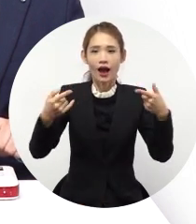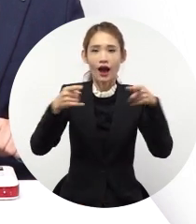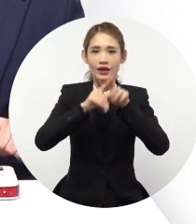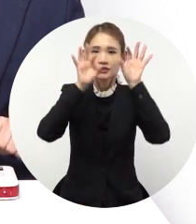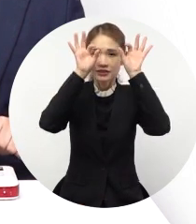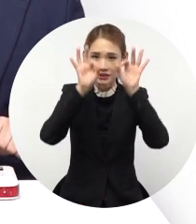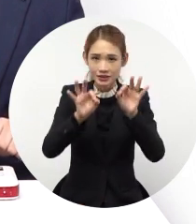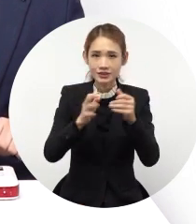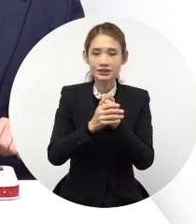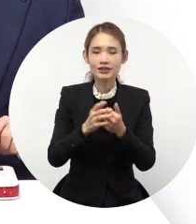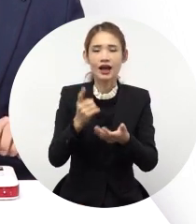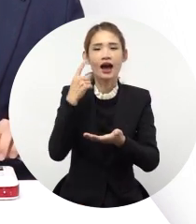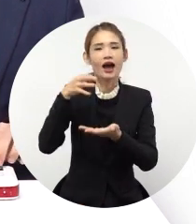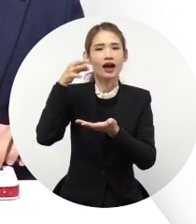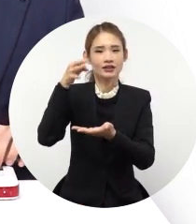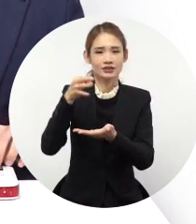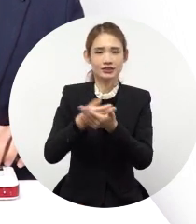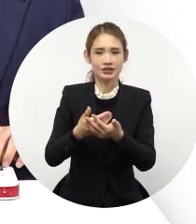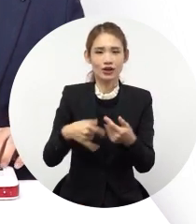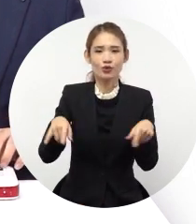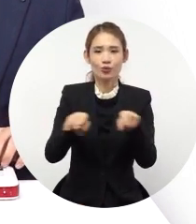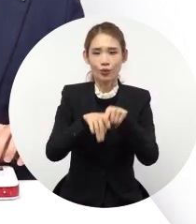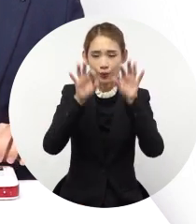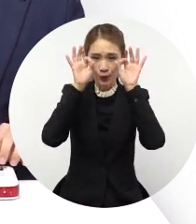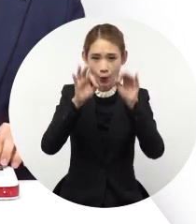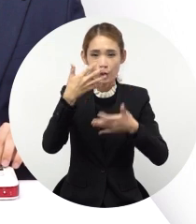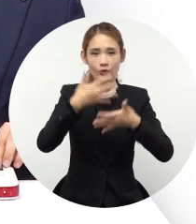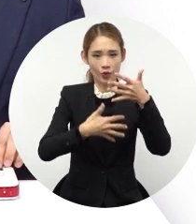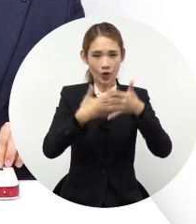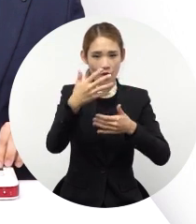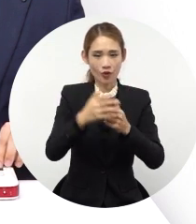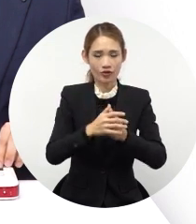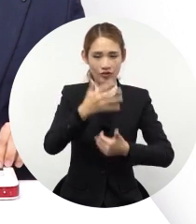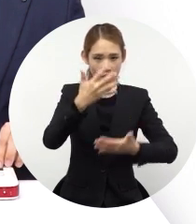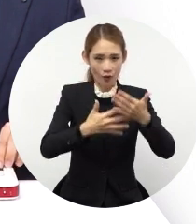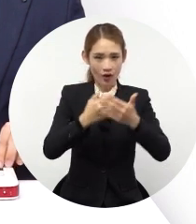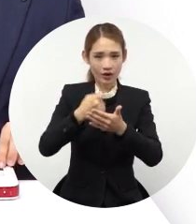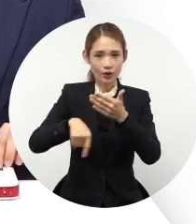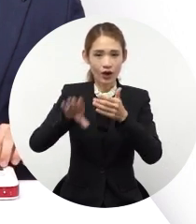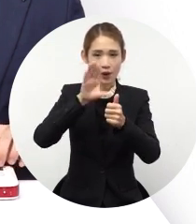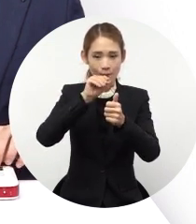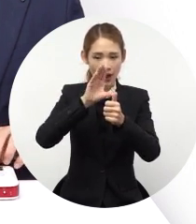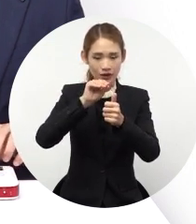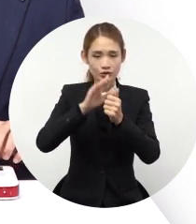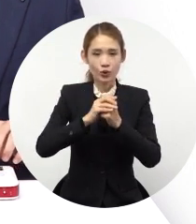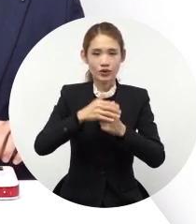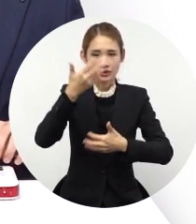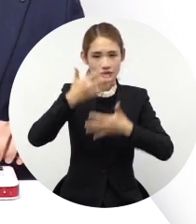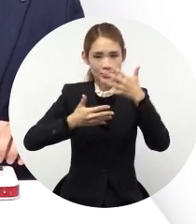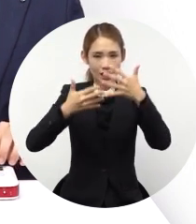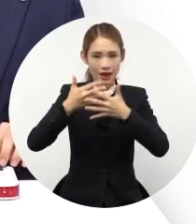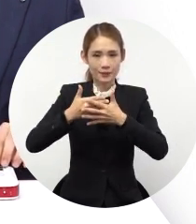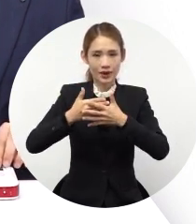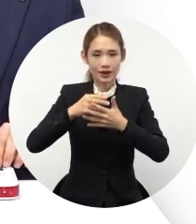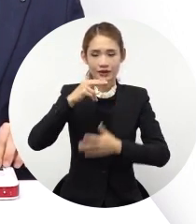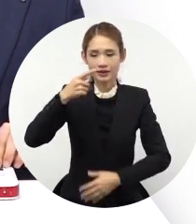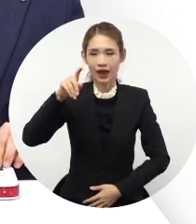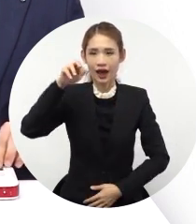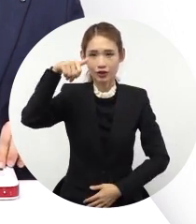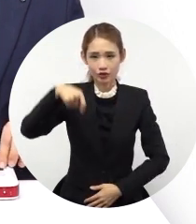합니다. 영화 부분도 있지만 영화 외에도 방송사가 제작하는 드라마,